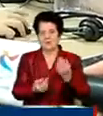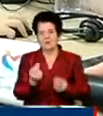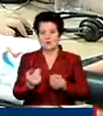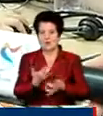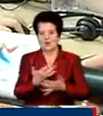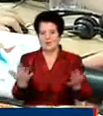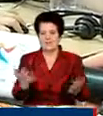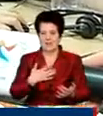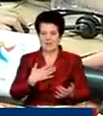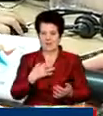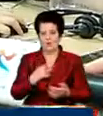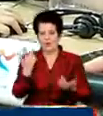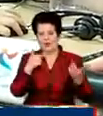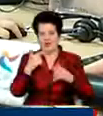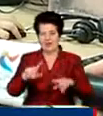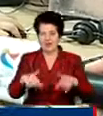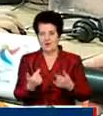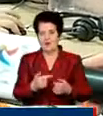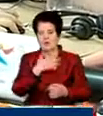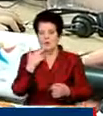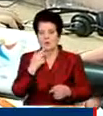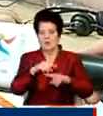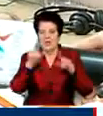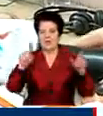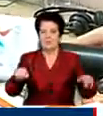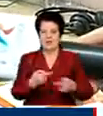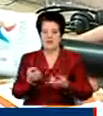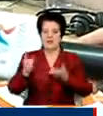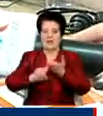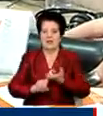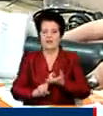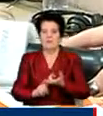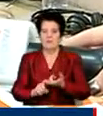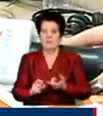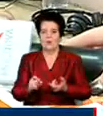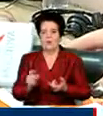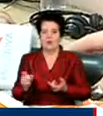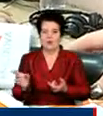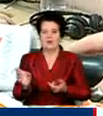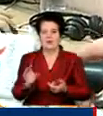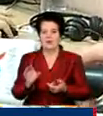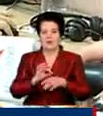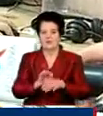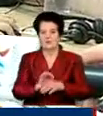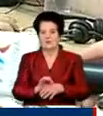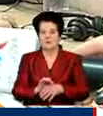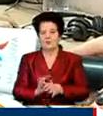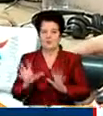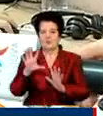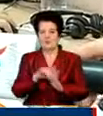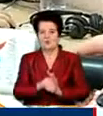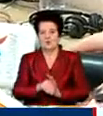datorită mai multor tablițe care le unim una cu alta, introducem în el,